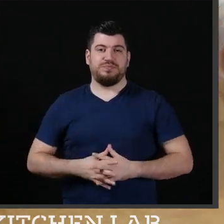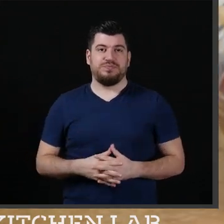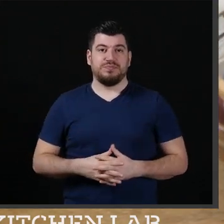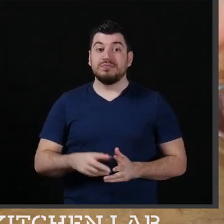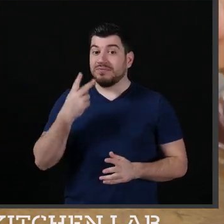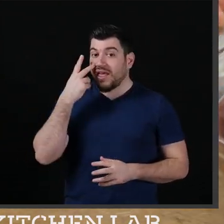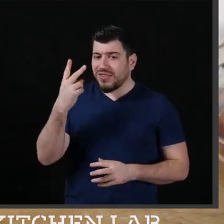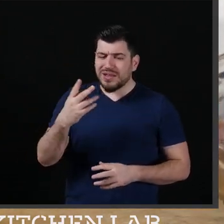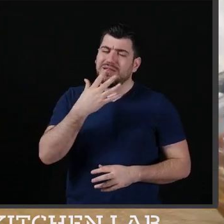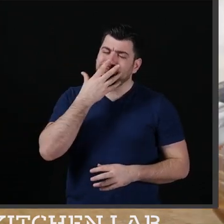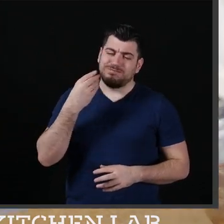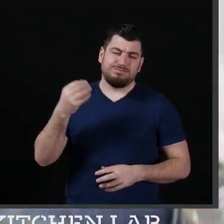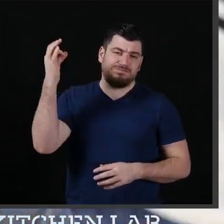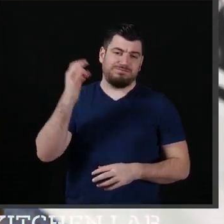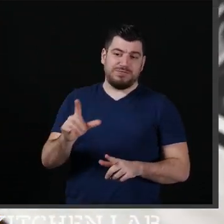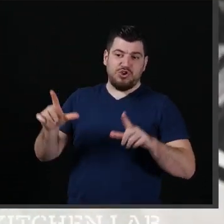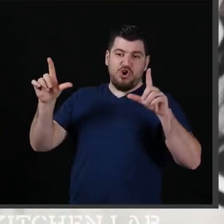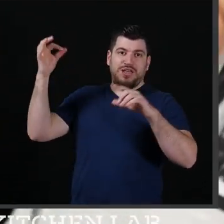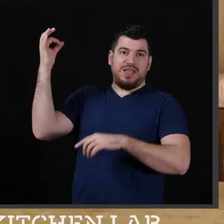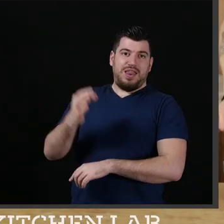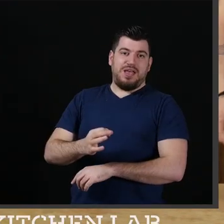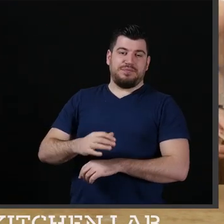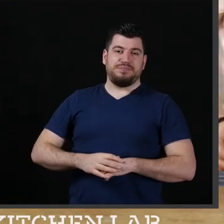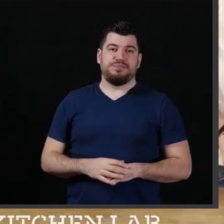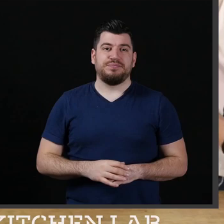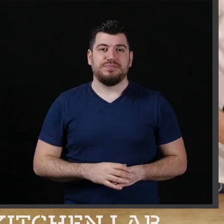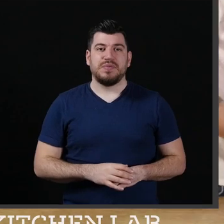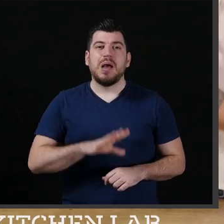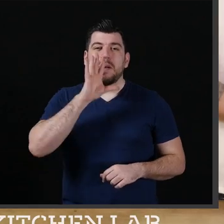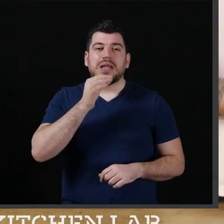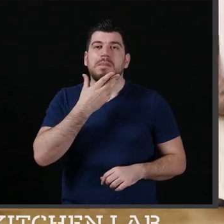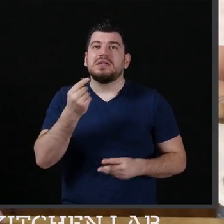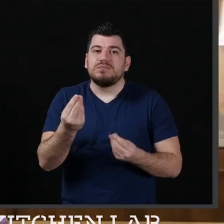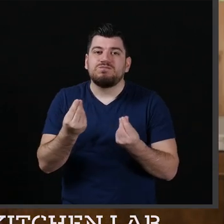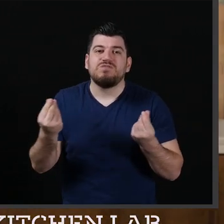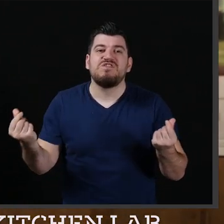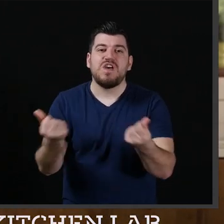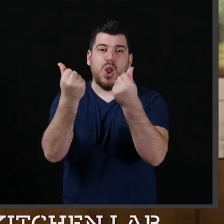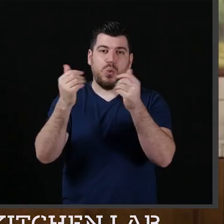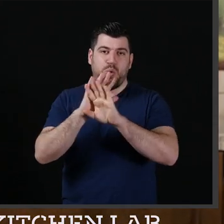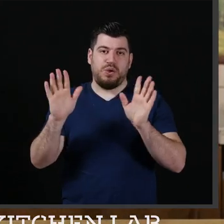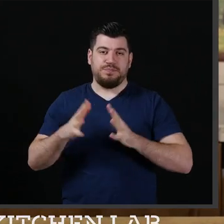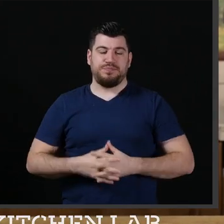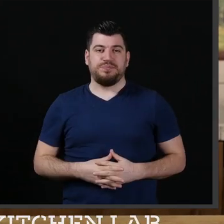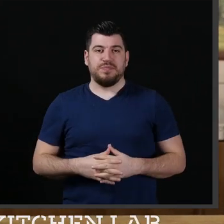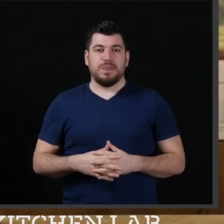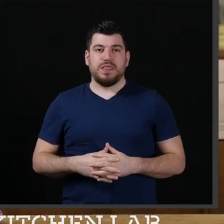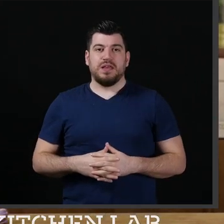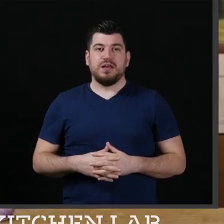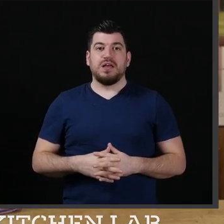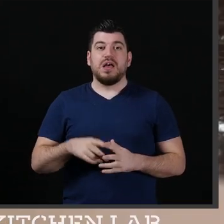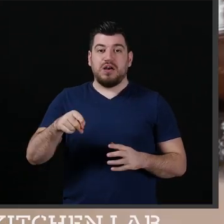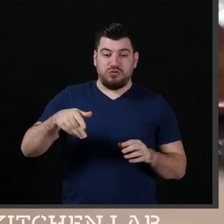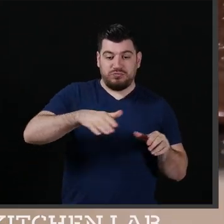Και κοιτάξτε εδώ πόσο ωραία που έχει γίνει. Το βλέπετε? Βελούδινη, όπως ακριβώς πρέπει να είναι μια γκανάζ. Ρίχνουμε